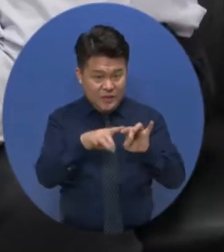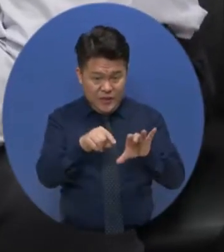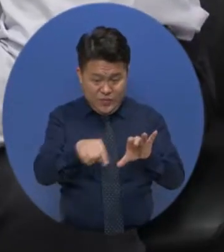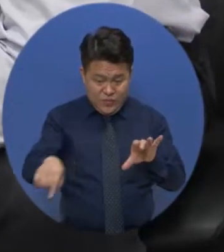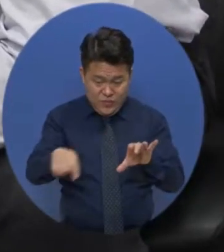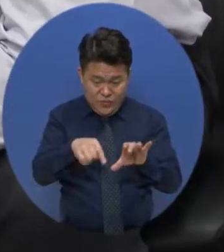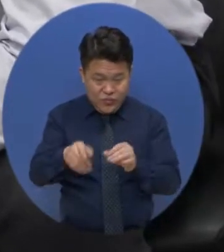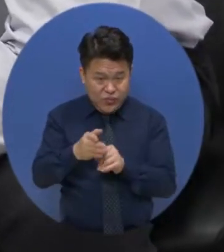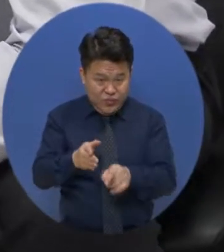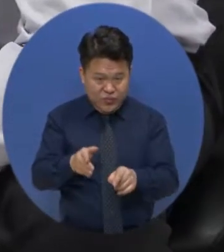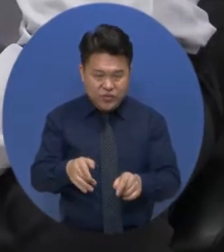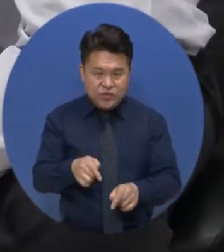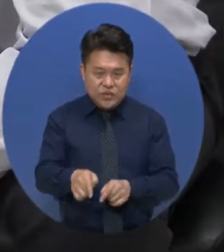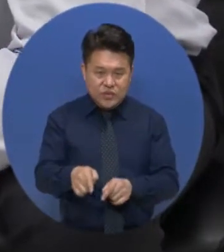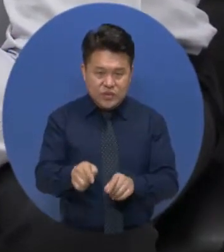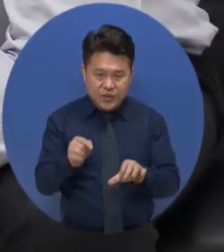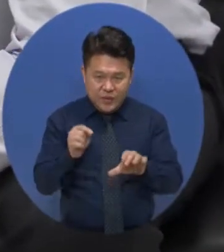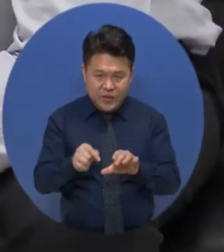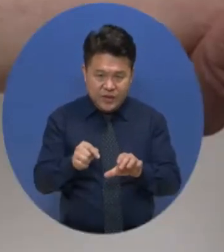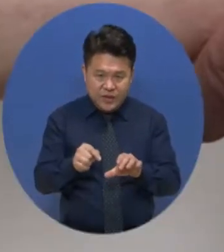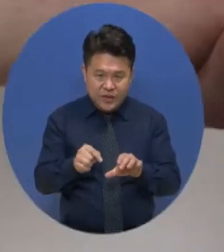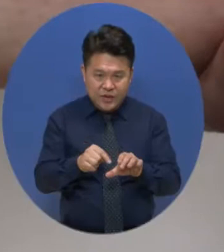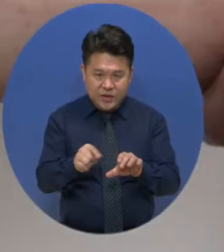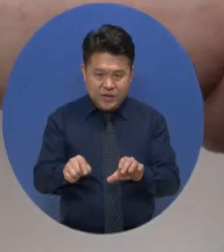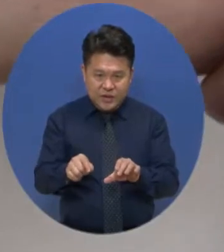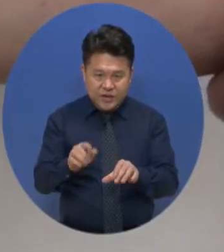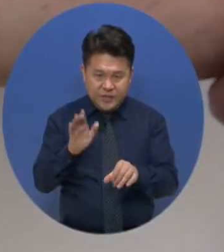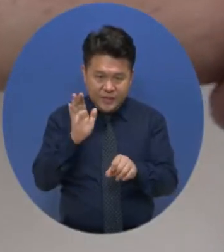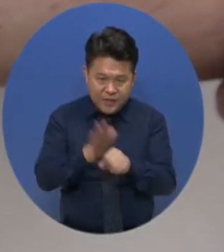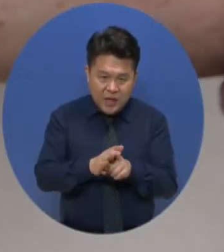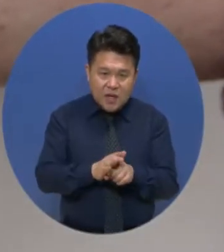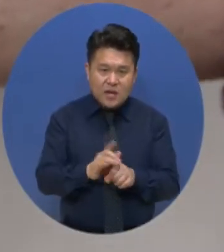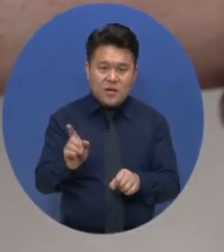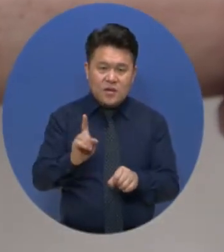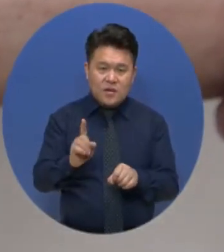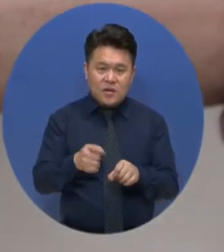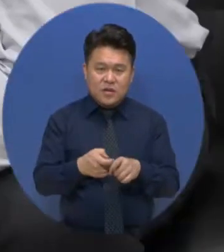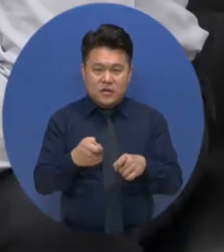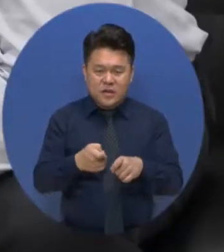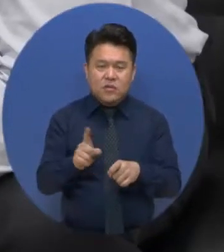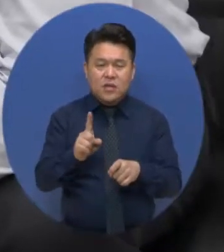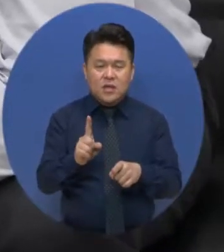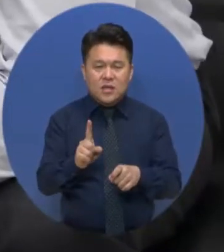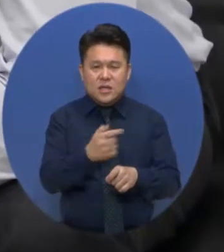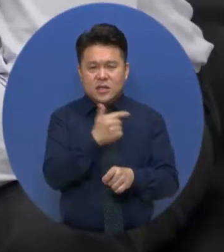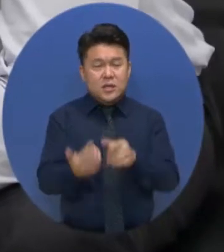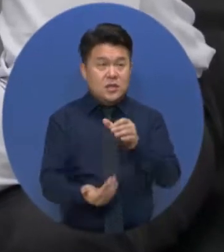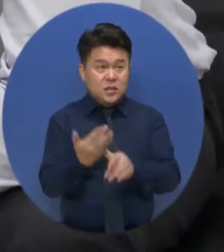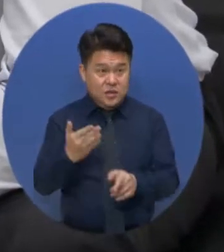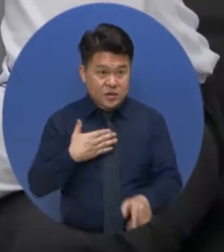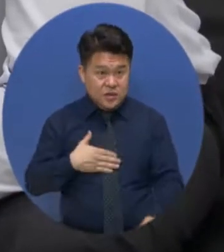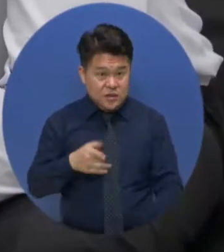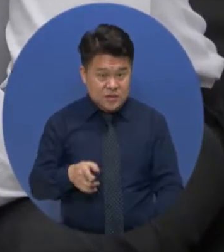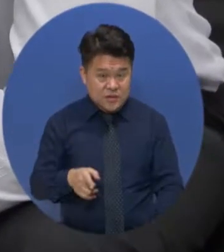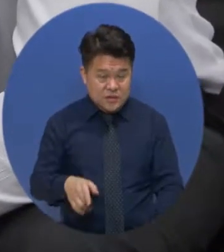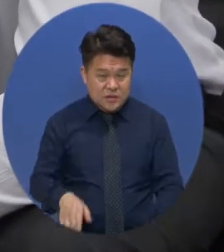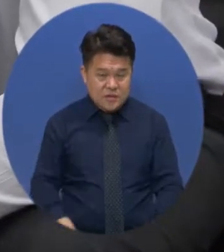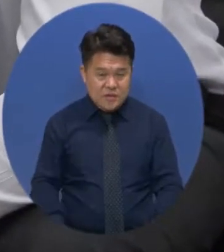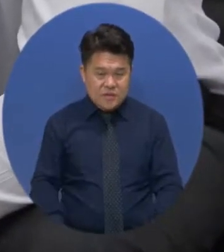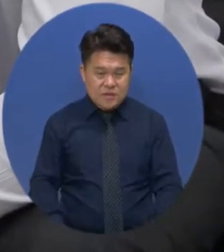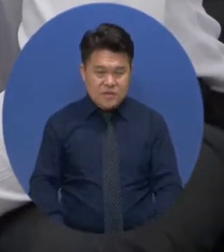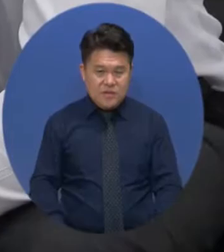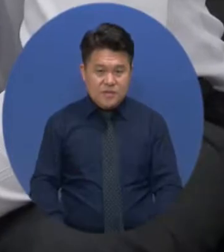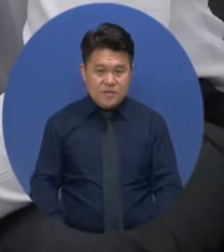지나가고 있거든. 그래서 뭘 건드려가지고 요 중간에 가는 신경이랑 혈관이 만약에 당겨지고